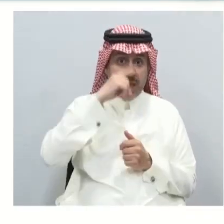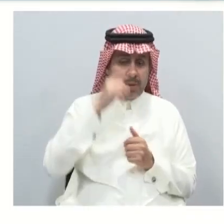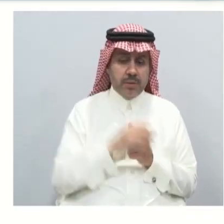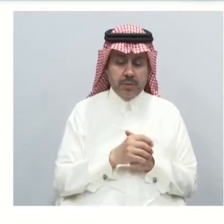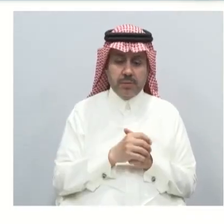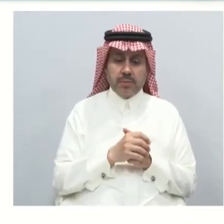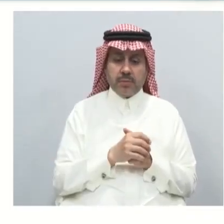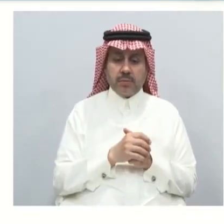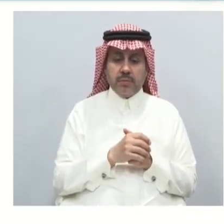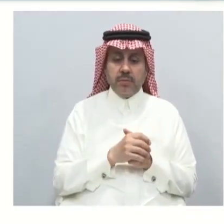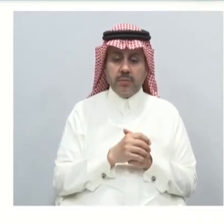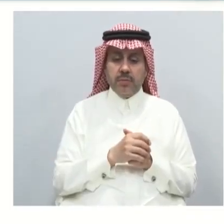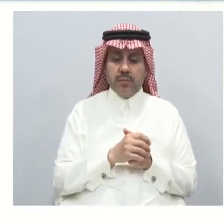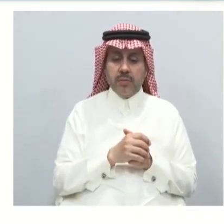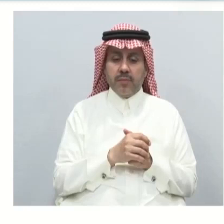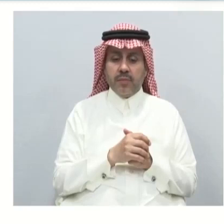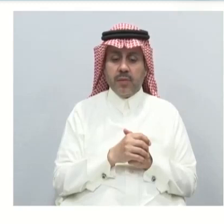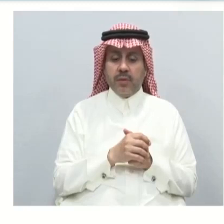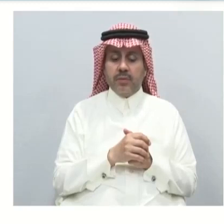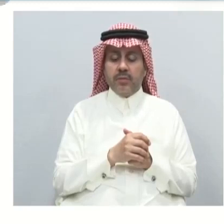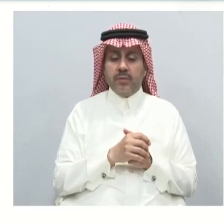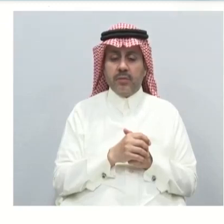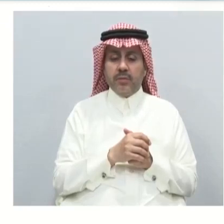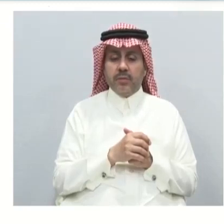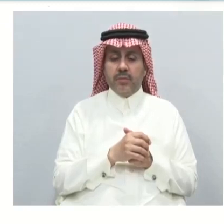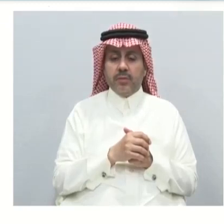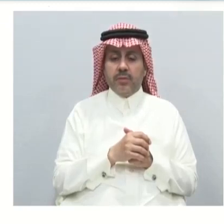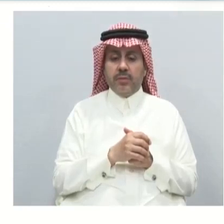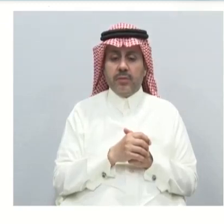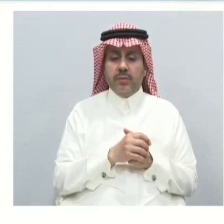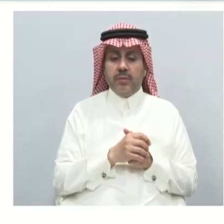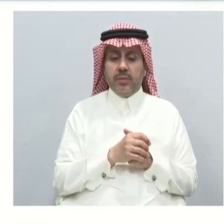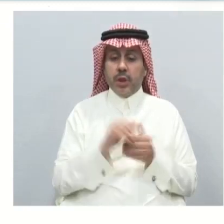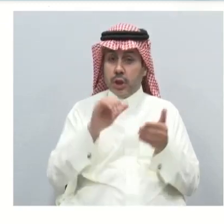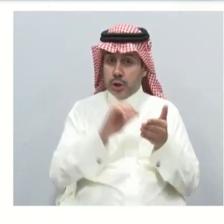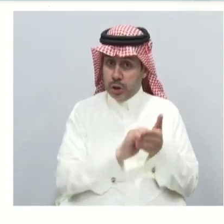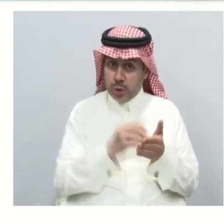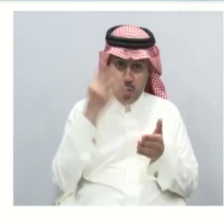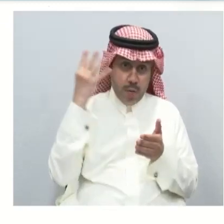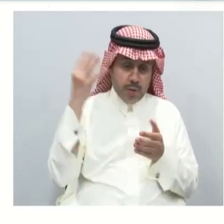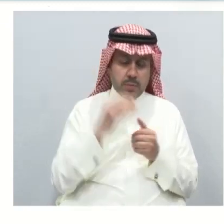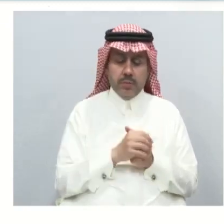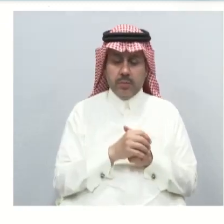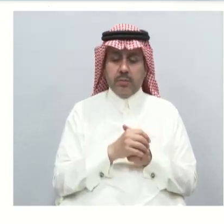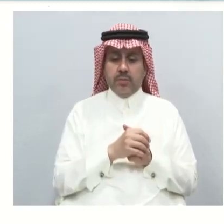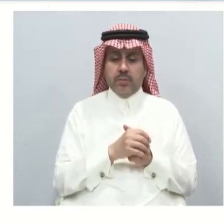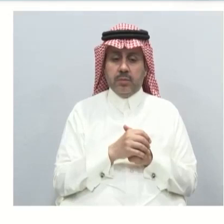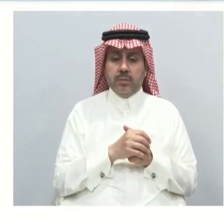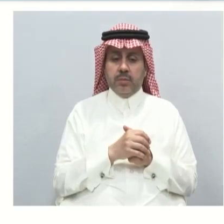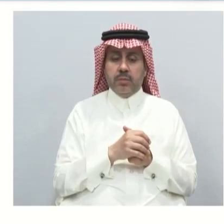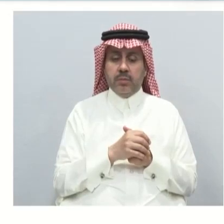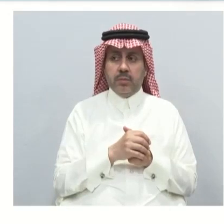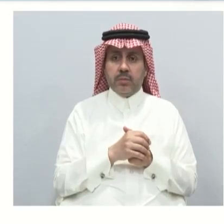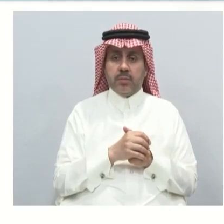انا لتارك والهتنا لشاعر مجنون اما الشرط الرابع نحاول